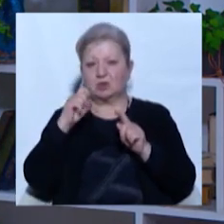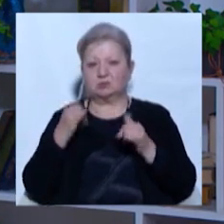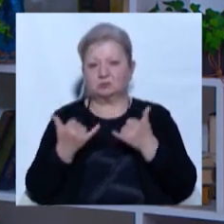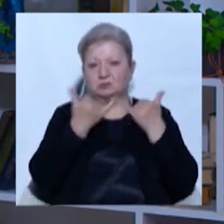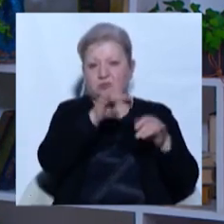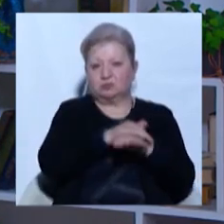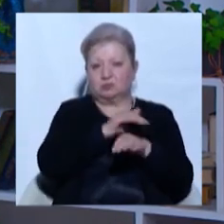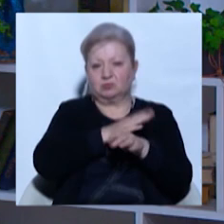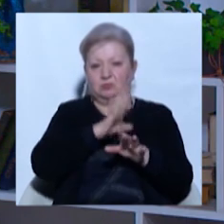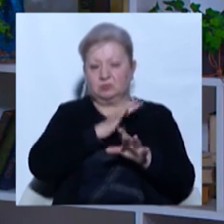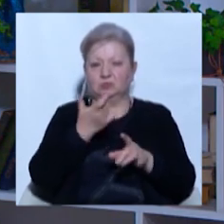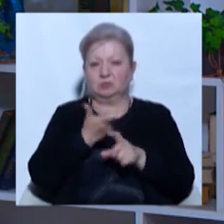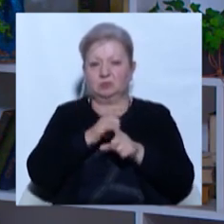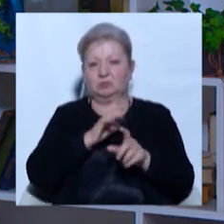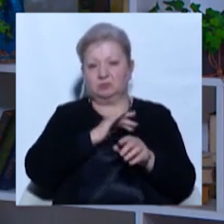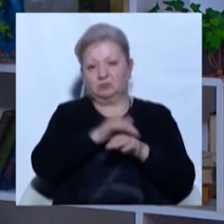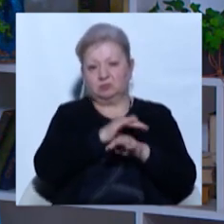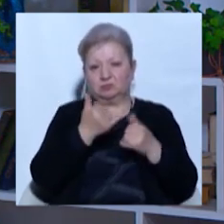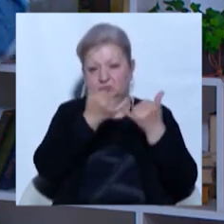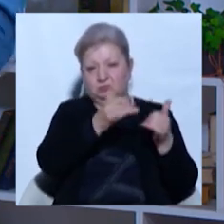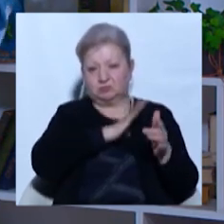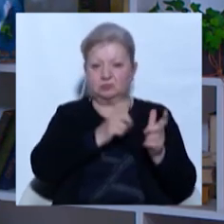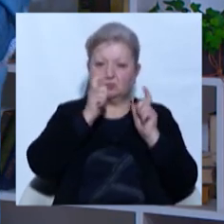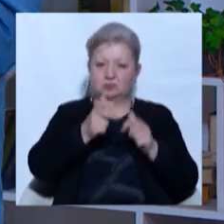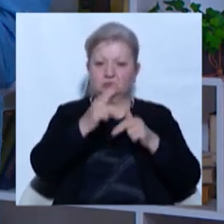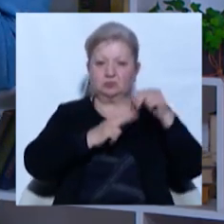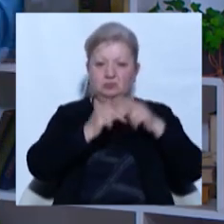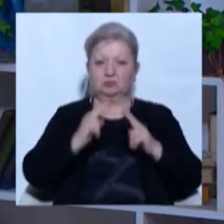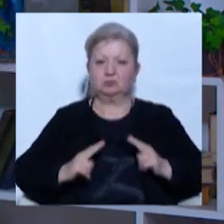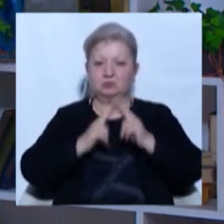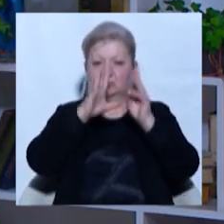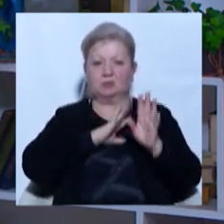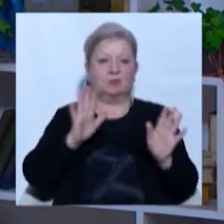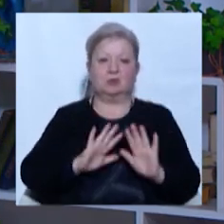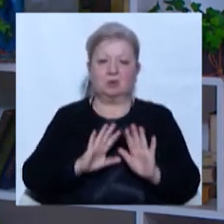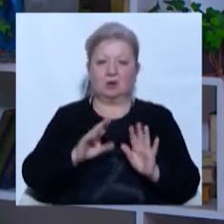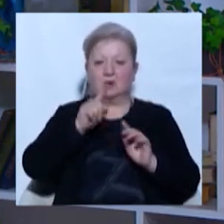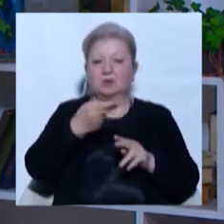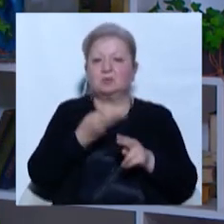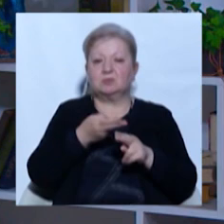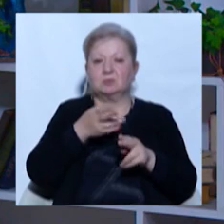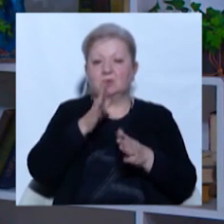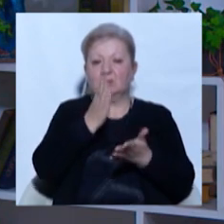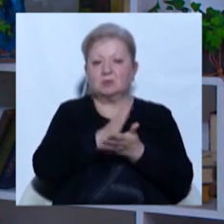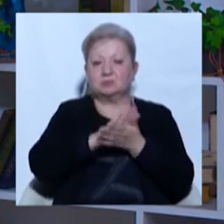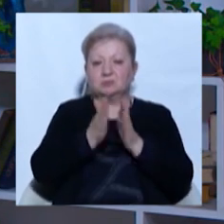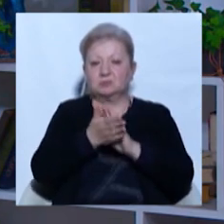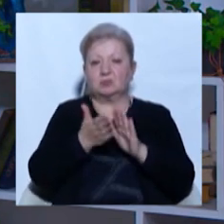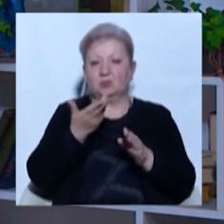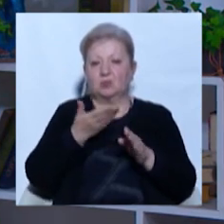მშენებლობას აფინანსებდა, ან ნებას რთავდა, მაგრამ არა, აქ უფრო მძიმე არის საქმე. უბედურება იმაშია,